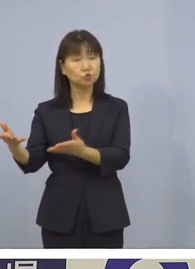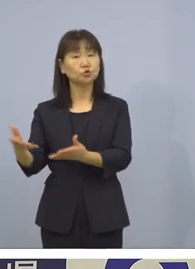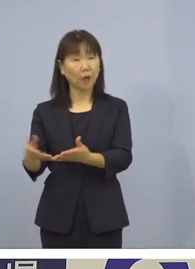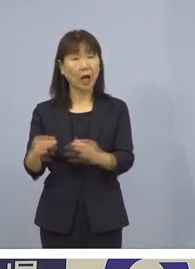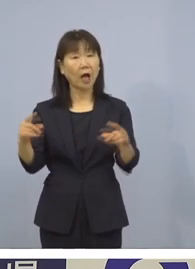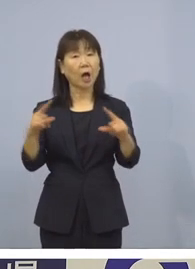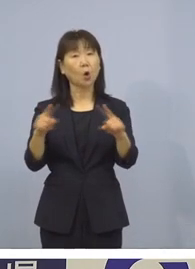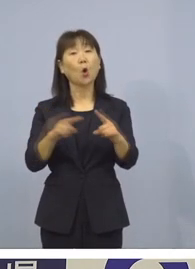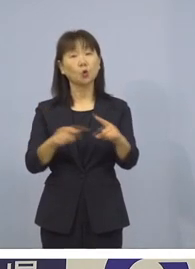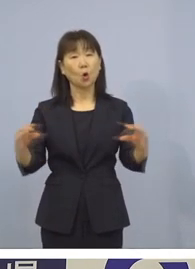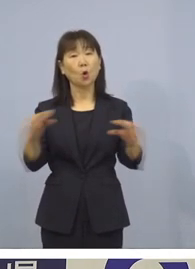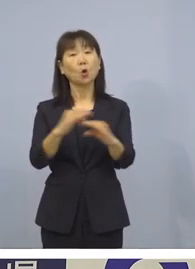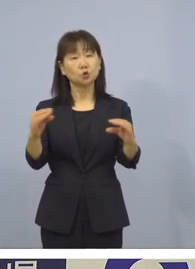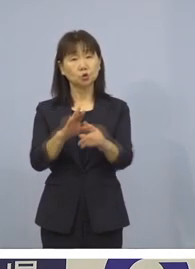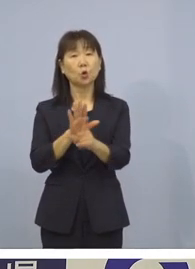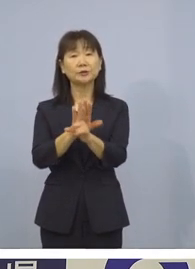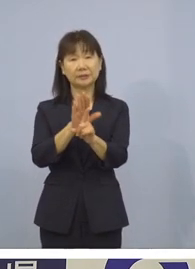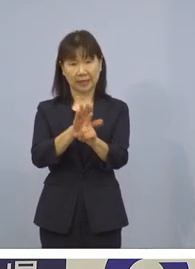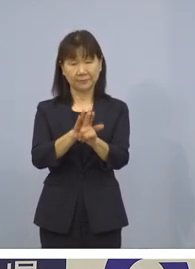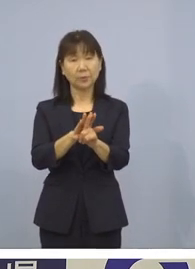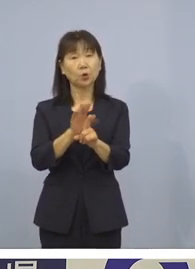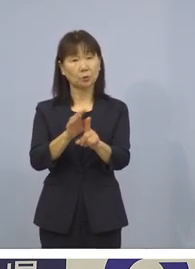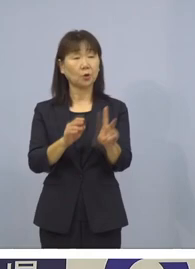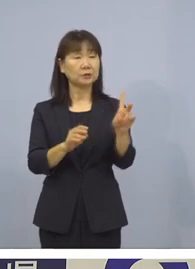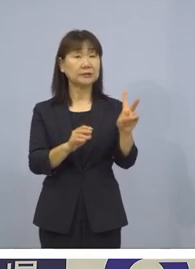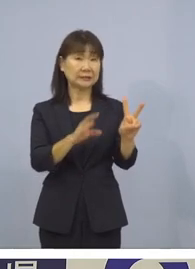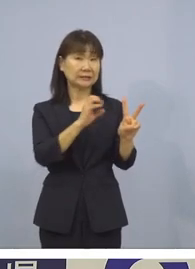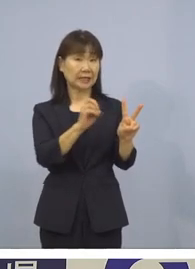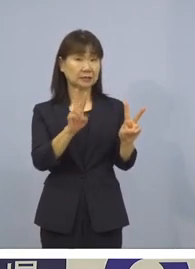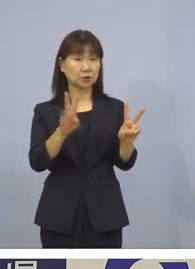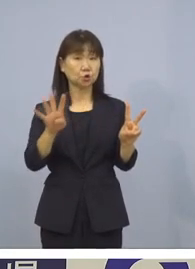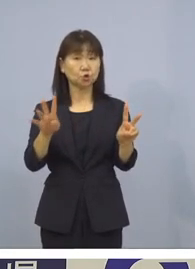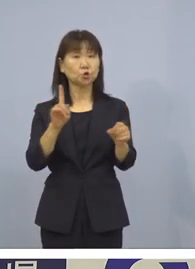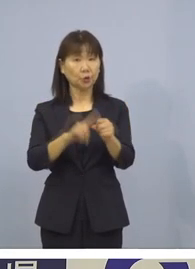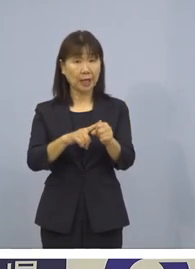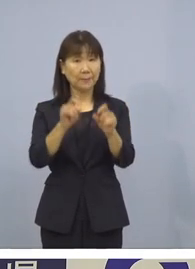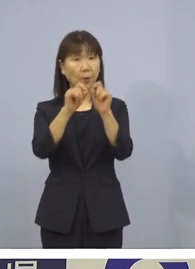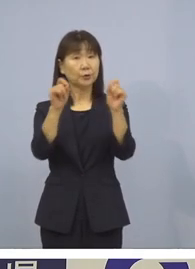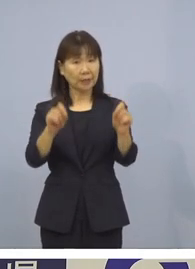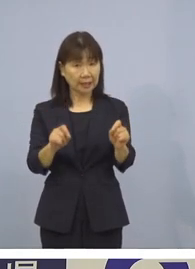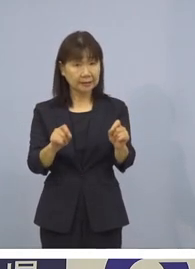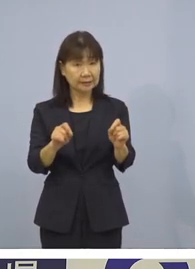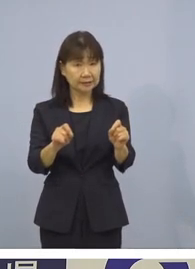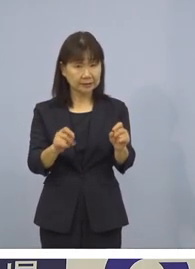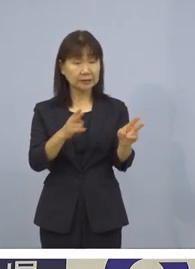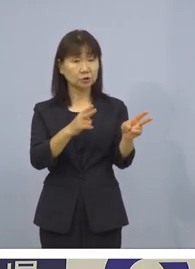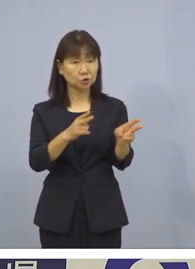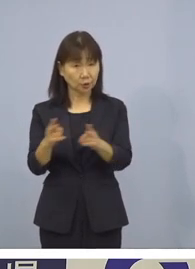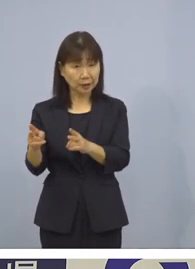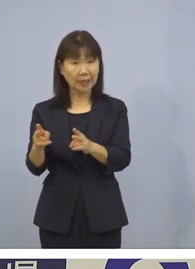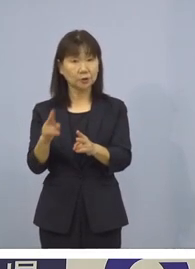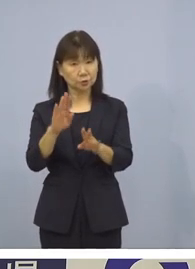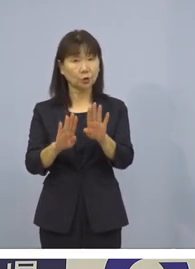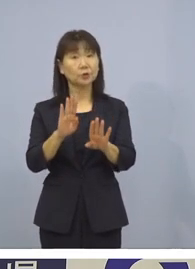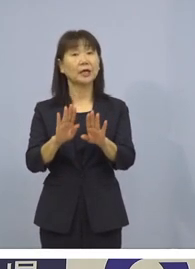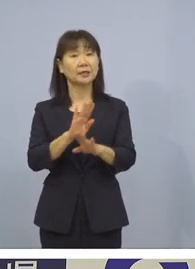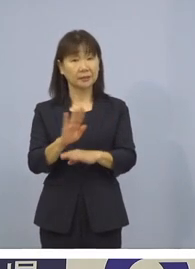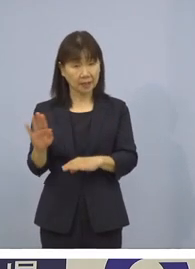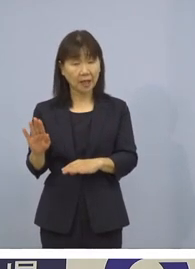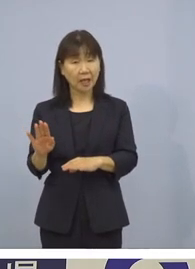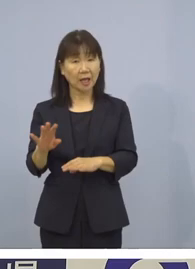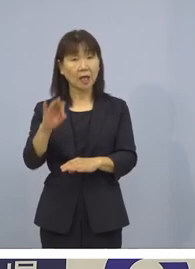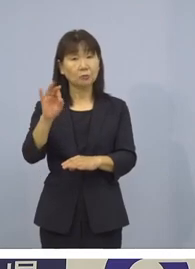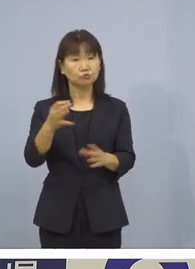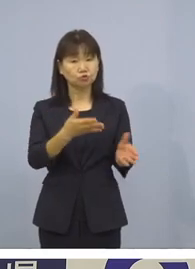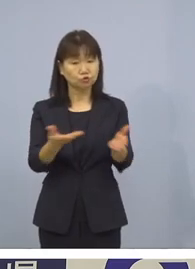ですね、支援、これもやはり2024年問題に備える形でですね、物流ってい